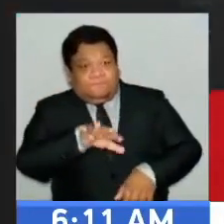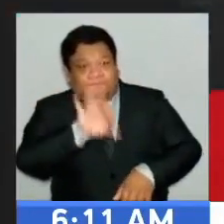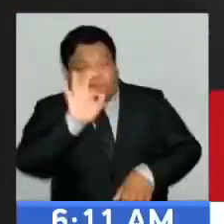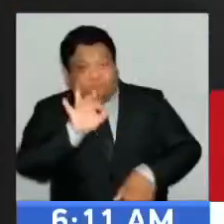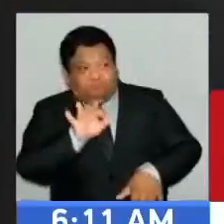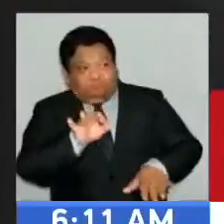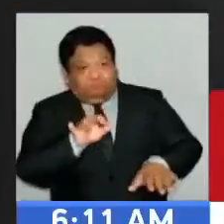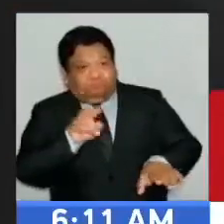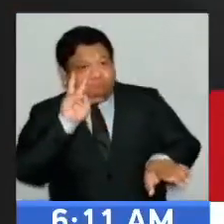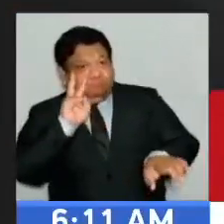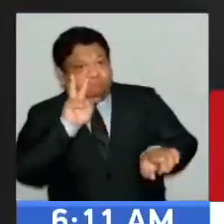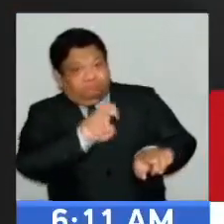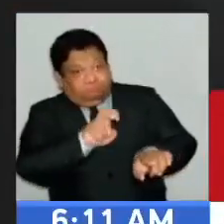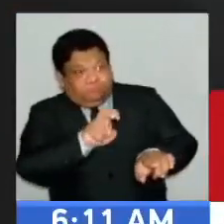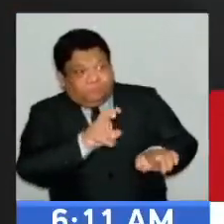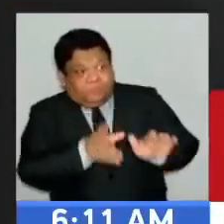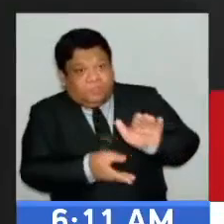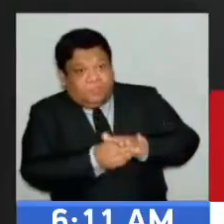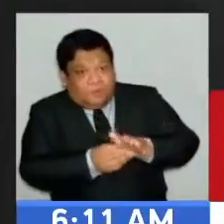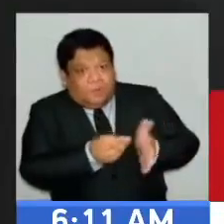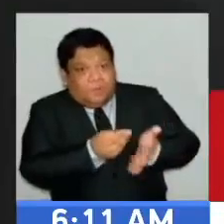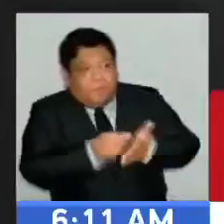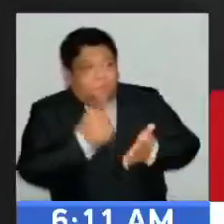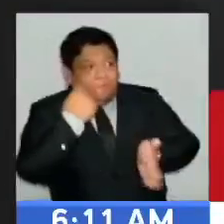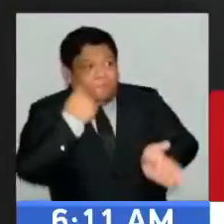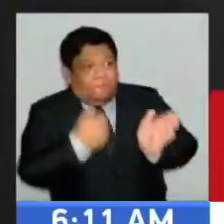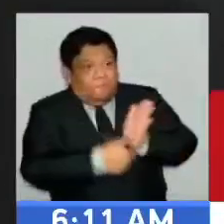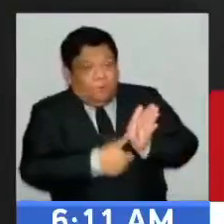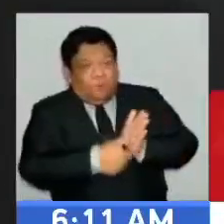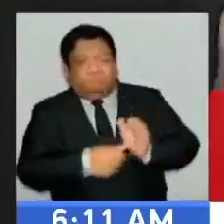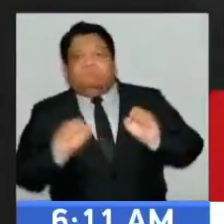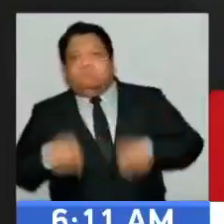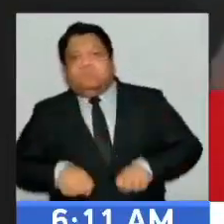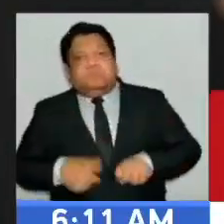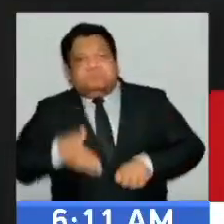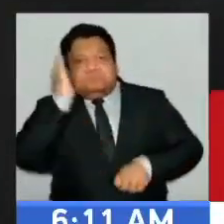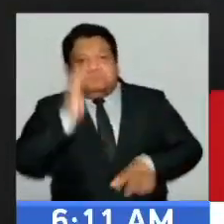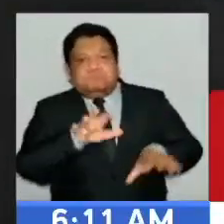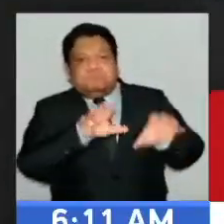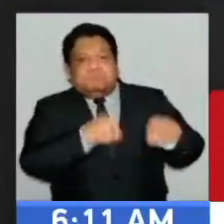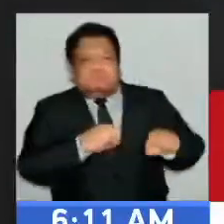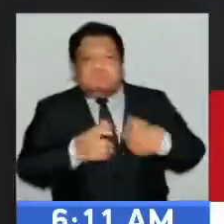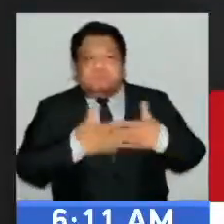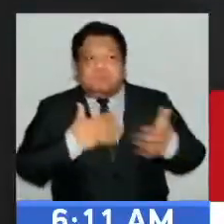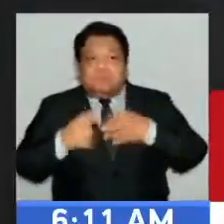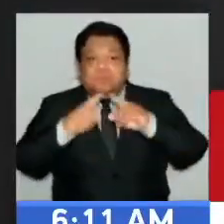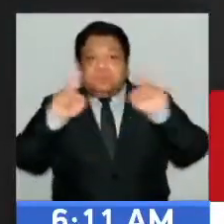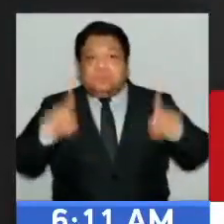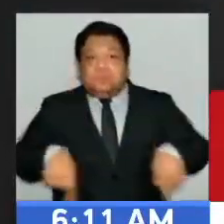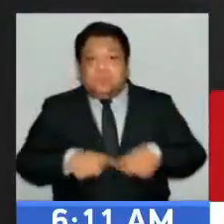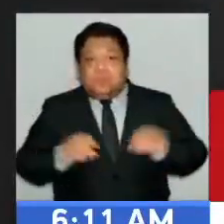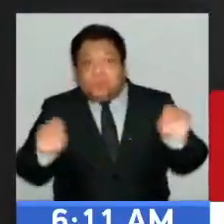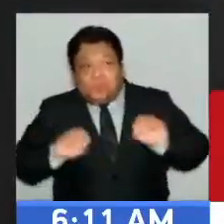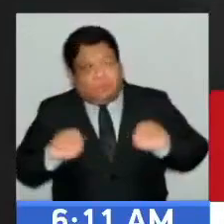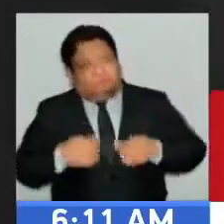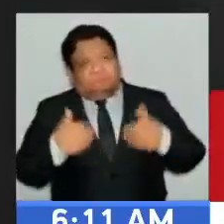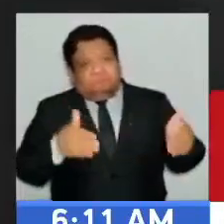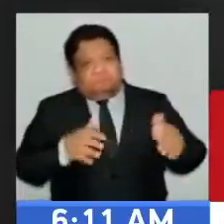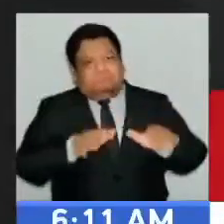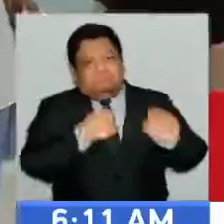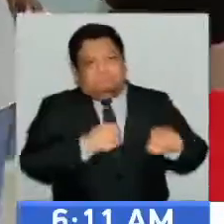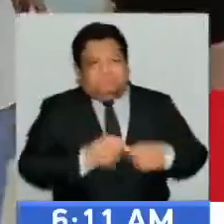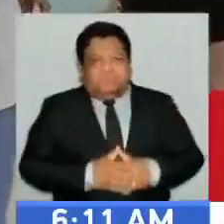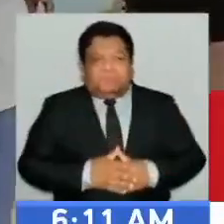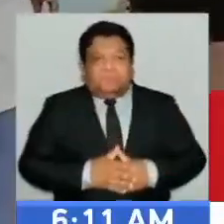mga kandidato na nagkukumpul-kumpul yung mga kababayan natin doon, we will presume that candidate as being involved likewise in vote